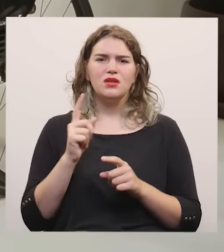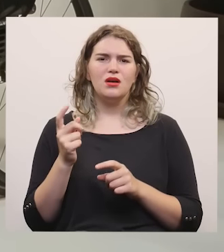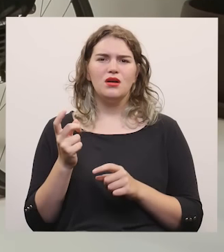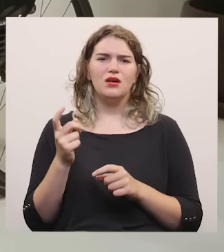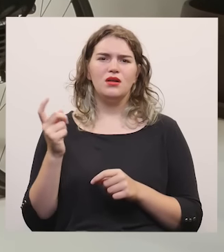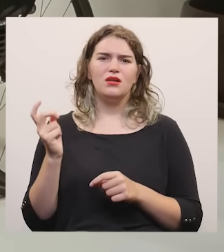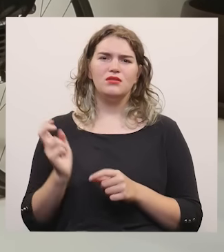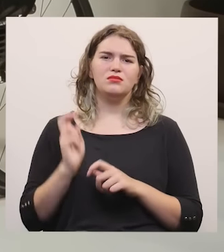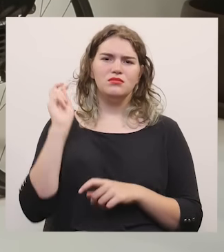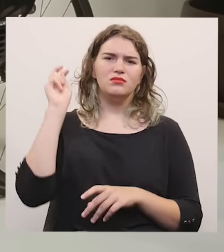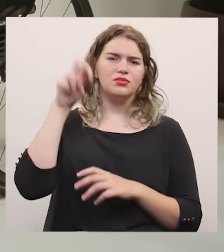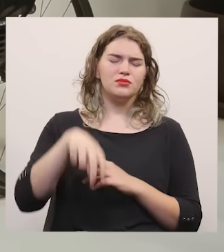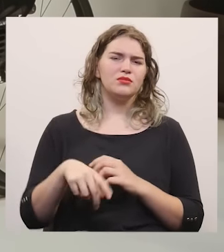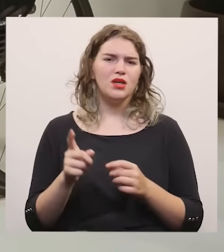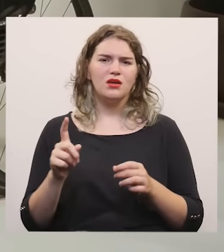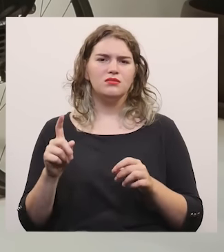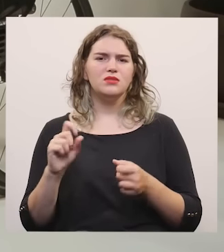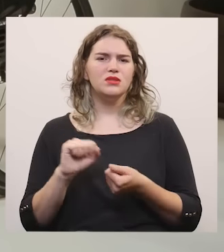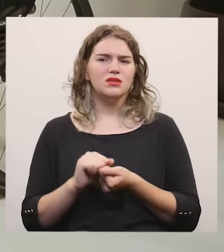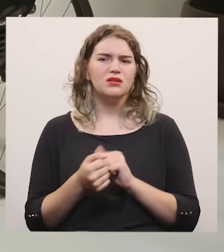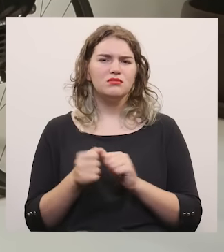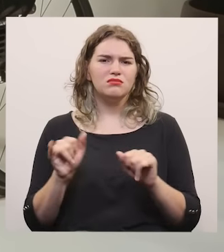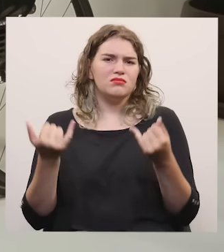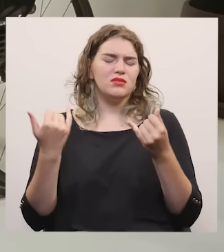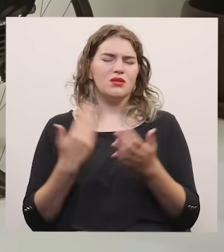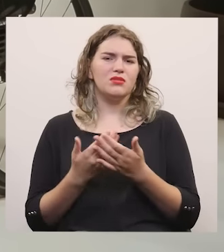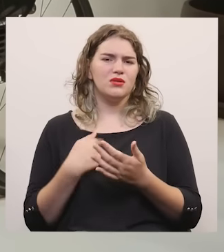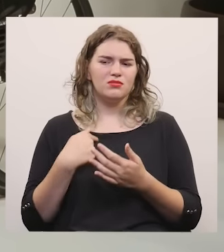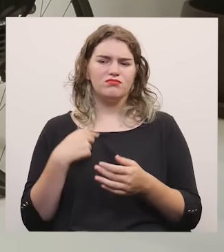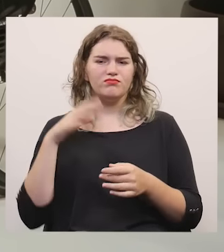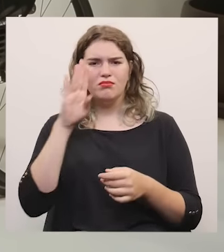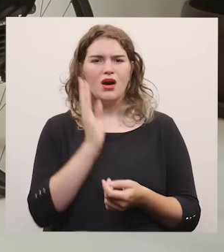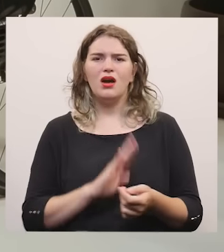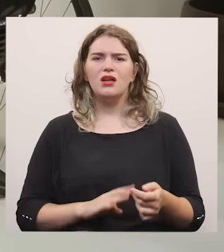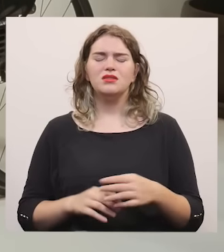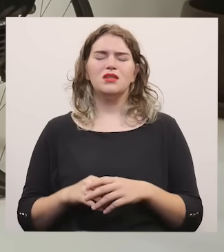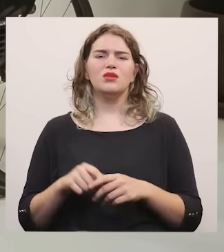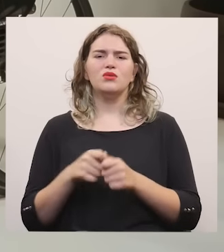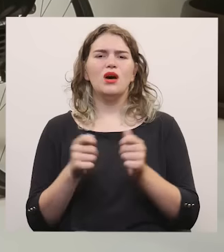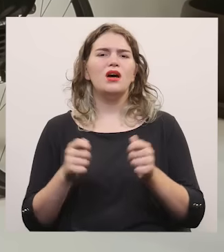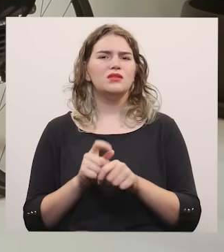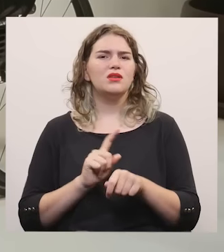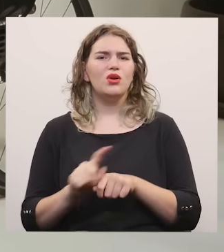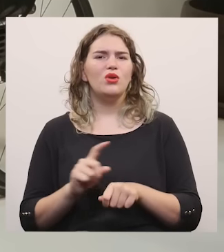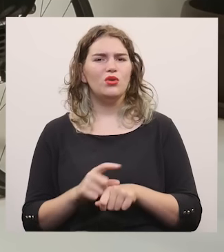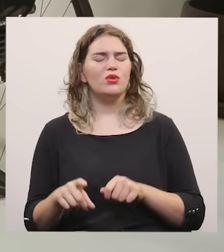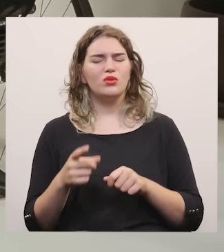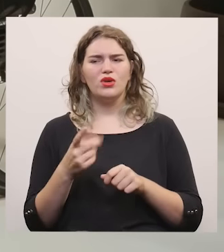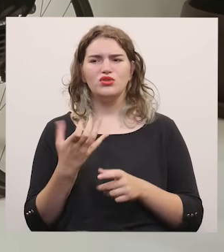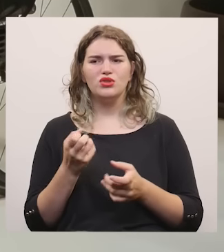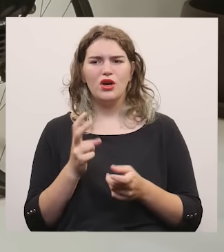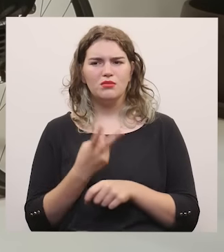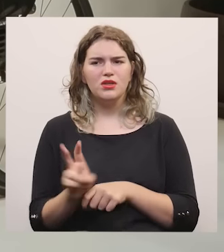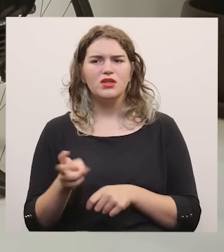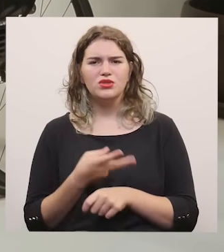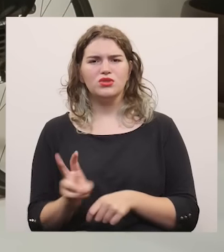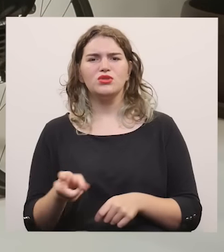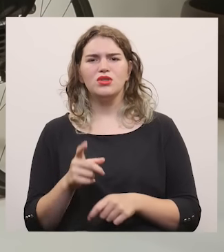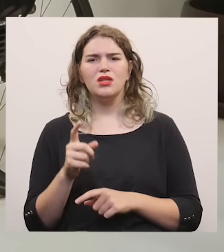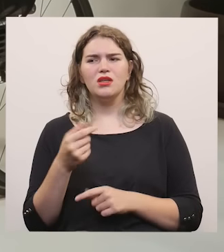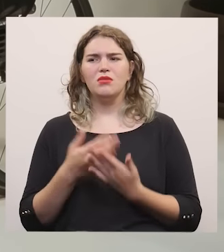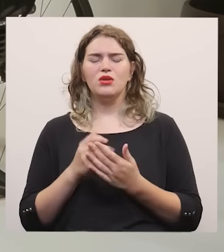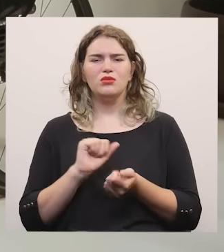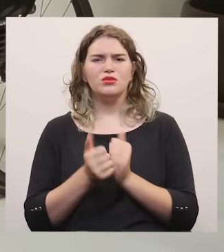Mare, puternic, sportiv, da, credeam că toate lucrurile le-am obținut întotdeauna, ceea ce am făcut o greșeală. Și mă rog